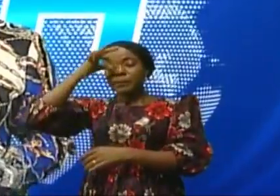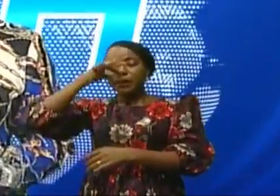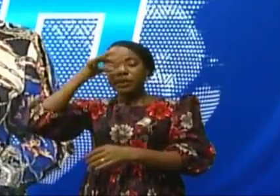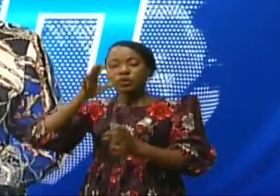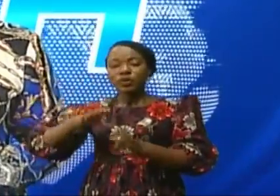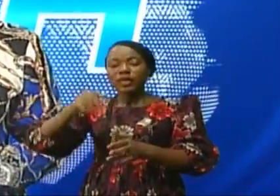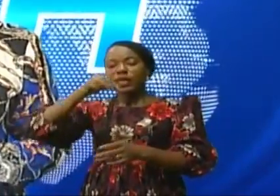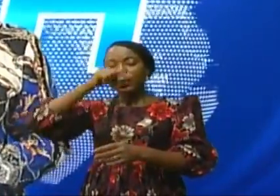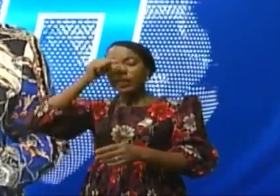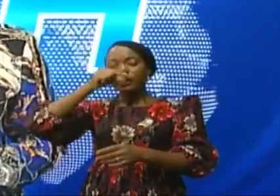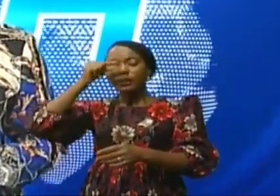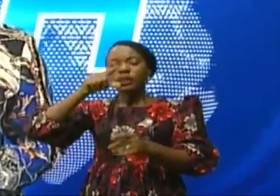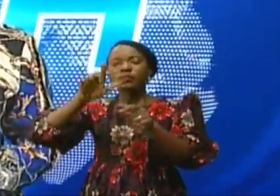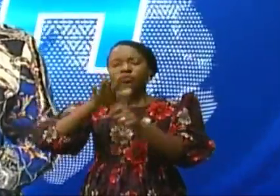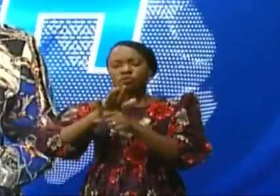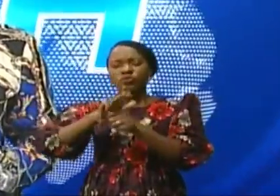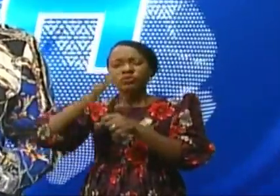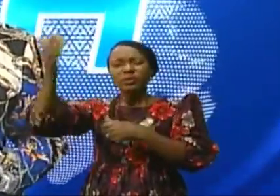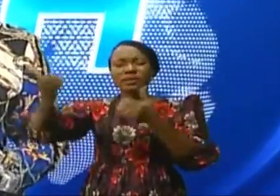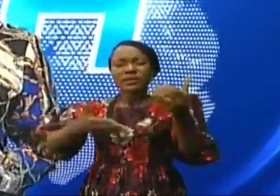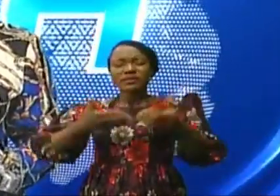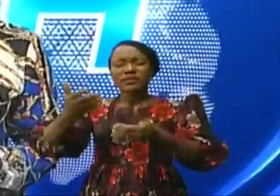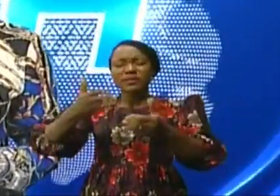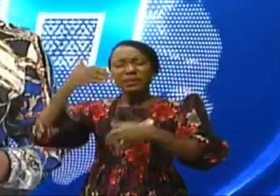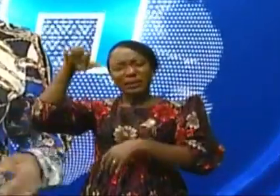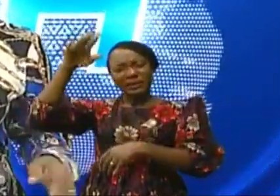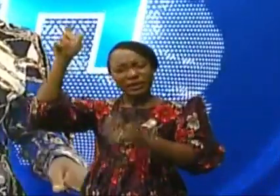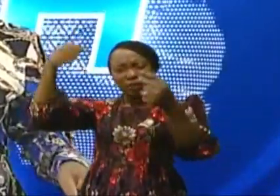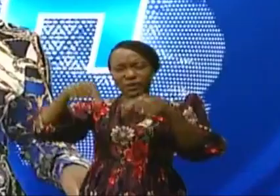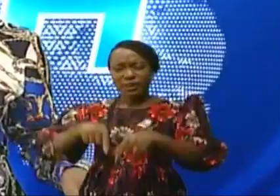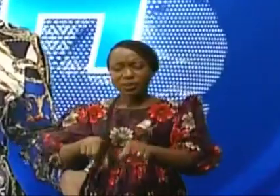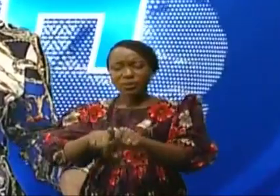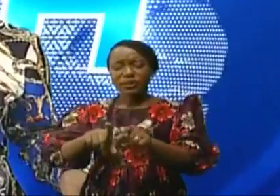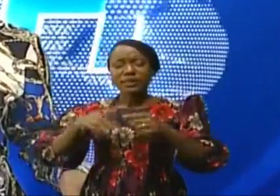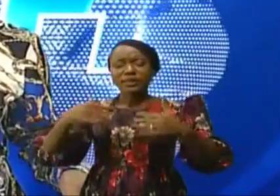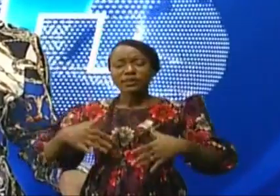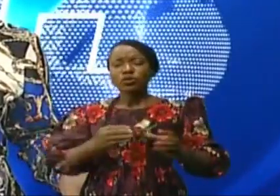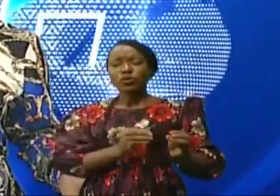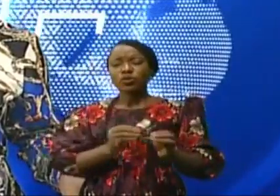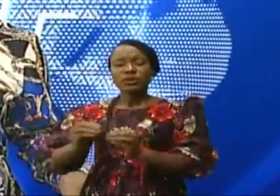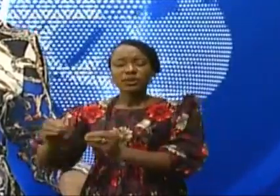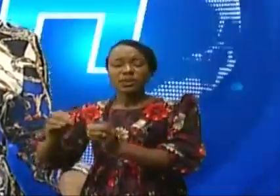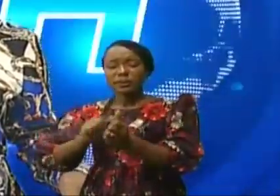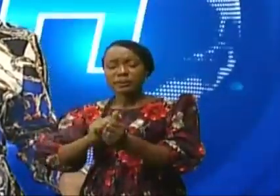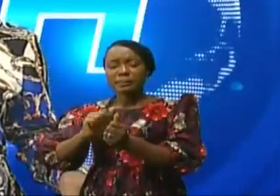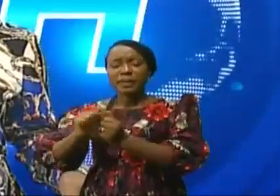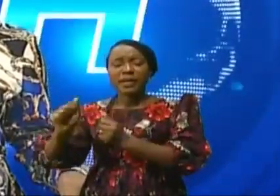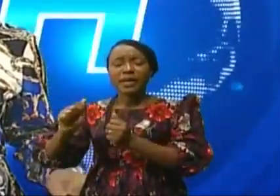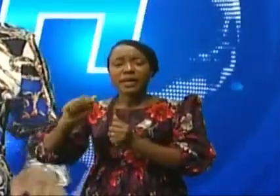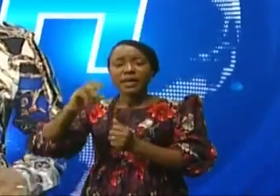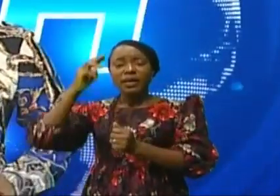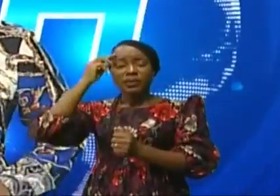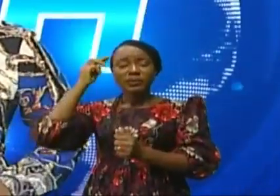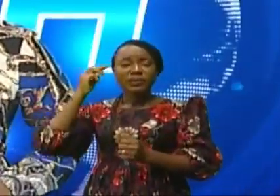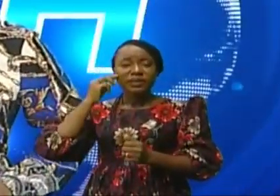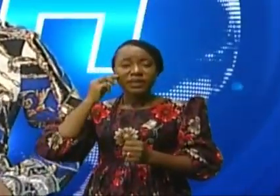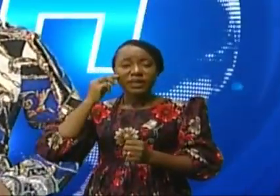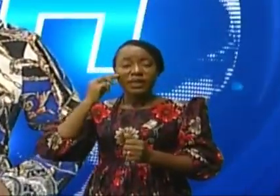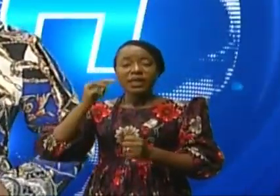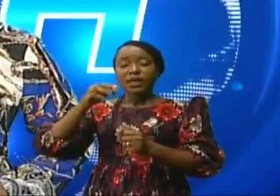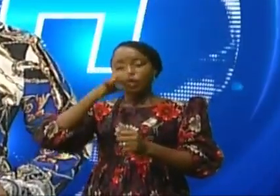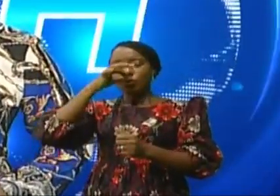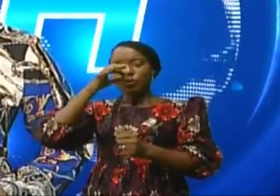présence de plusieurs invités nationaux et étrangers. La cérémonie a été organisée par le ministre des Hydrocarbures. On fait le point avec